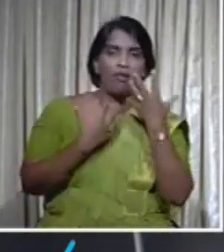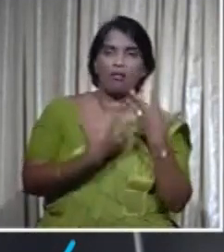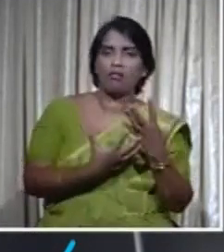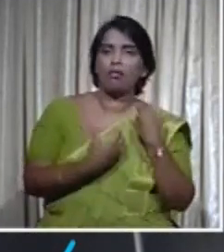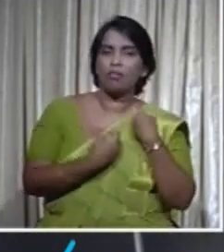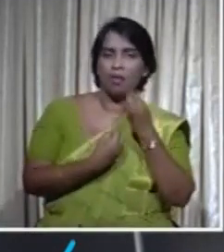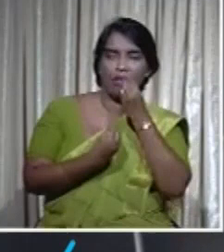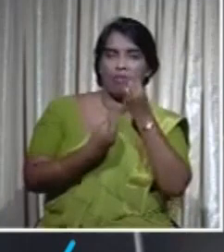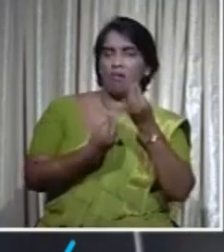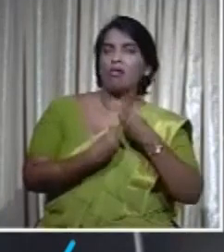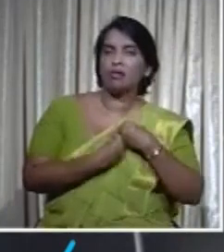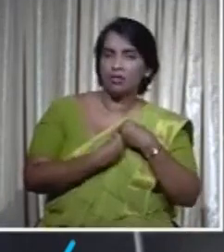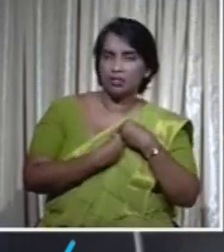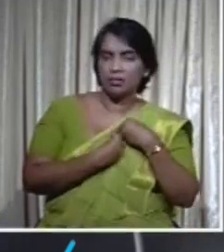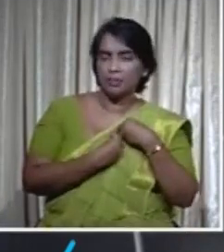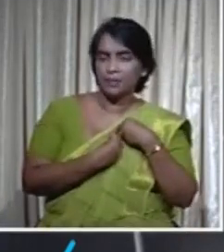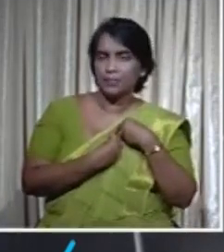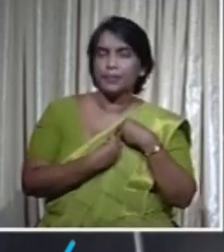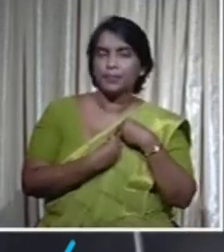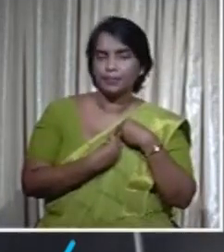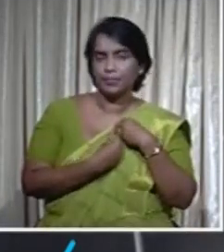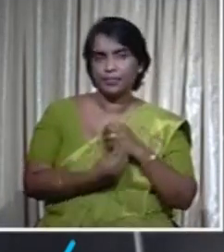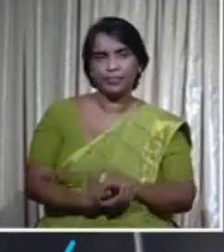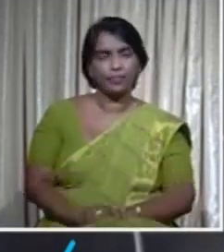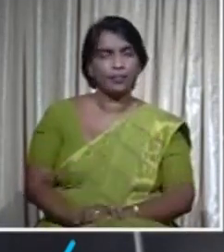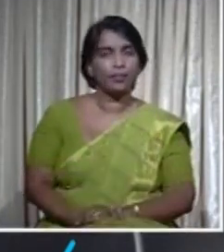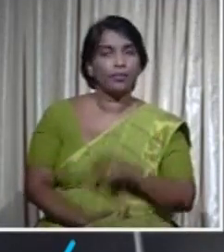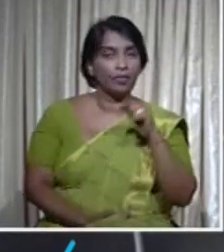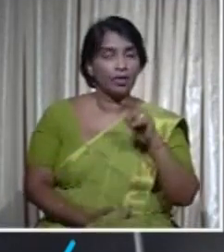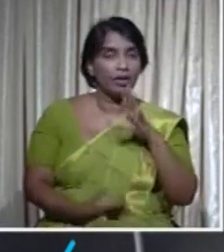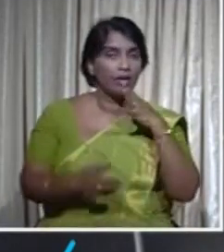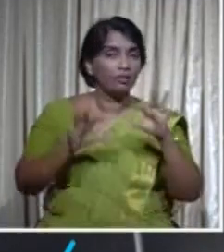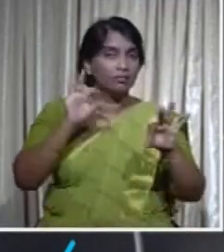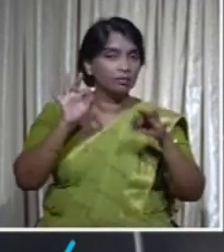சிதைக்கப்பட்டிருக்கிறது இன்றைக்கு தோட்டங்களிலே